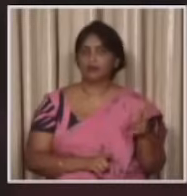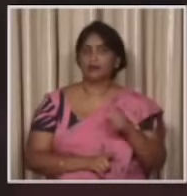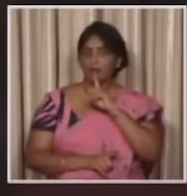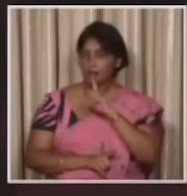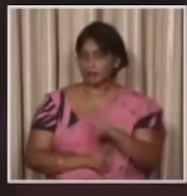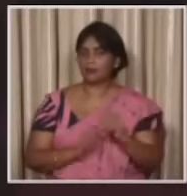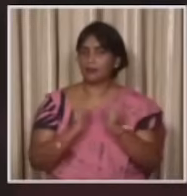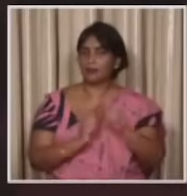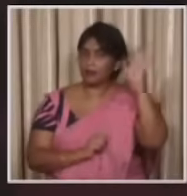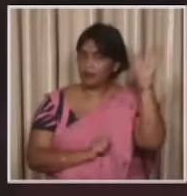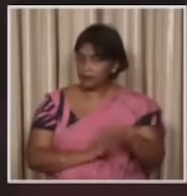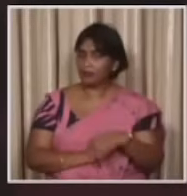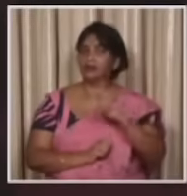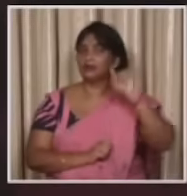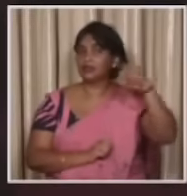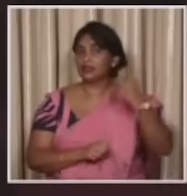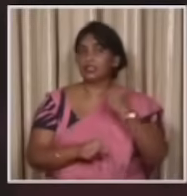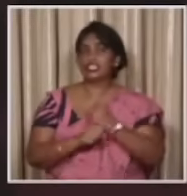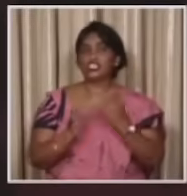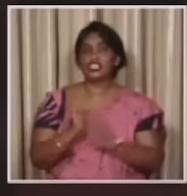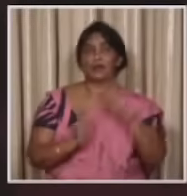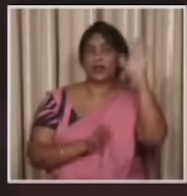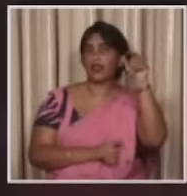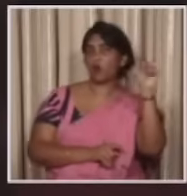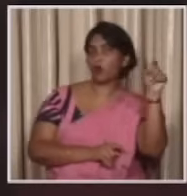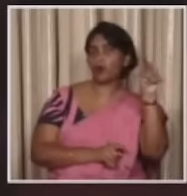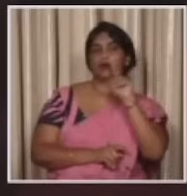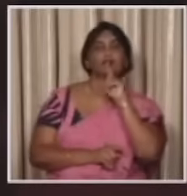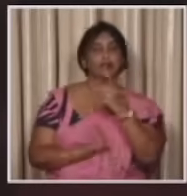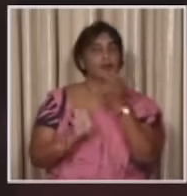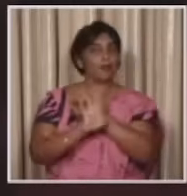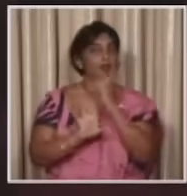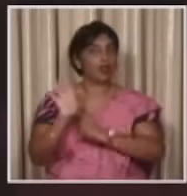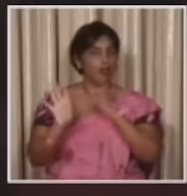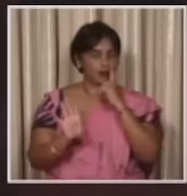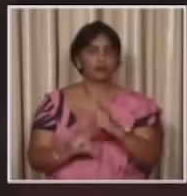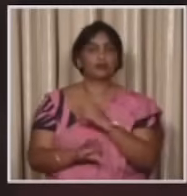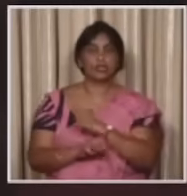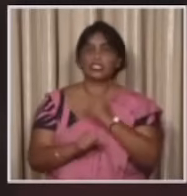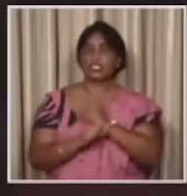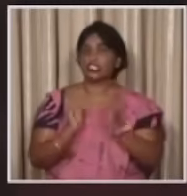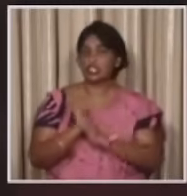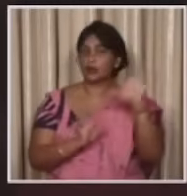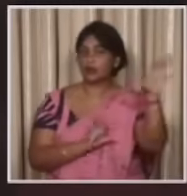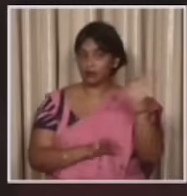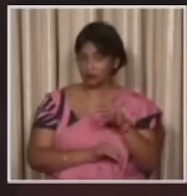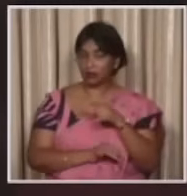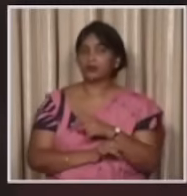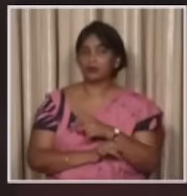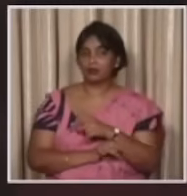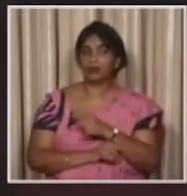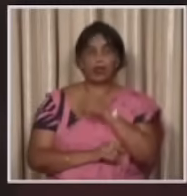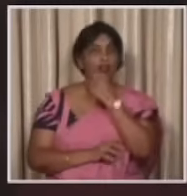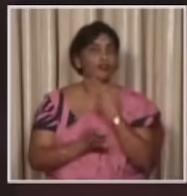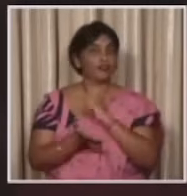කරන්නේ වැඩට ආපු දවසේ ඊළඟ GM වෙන්නේ කවුද කියලා. දැන් පහුගිය අවුරුද්දේ සාමාන්‍ය අධිකාරීවරයා පත් වෙනකොට